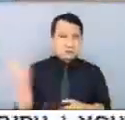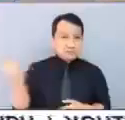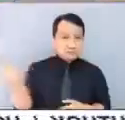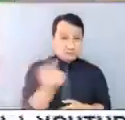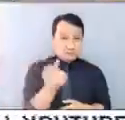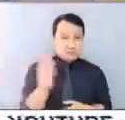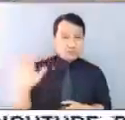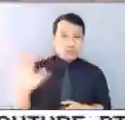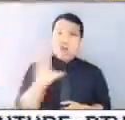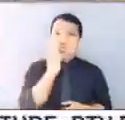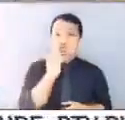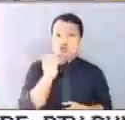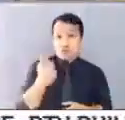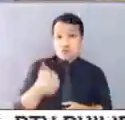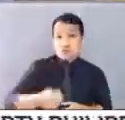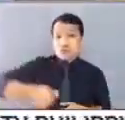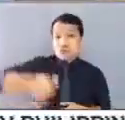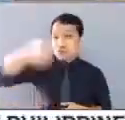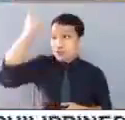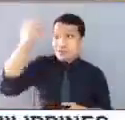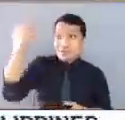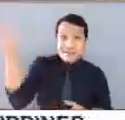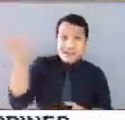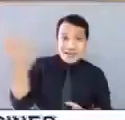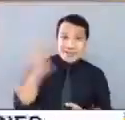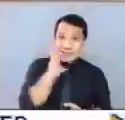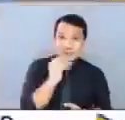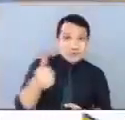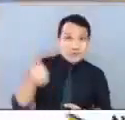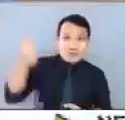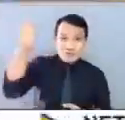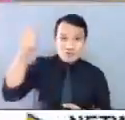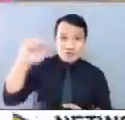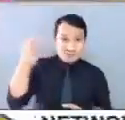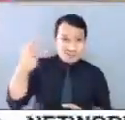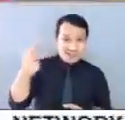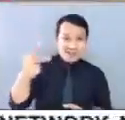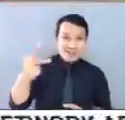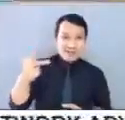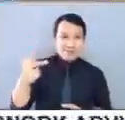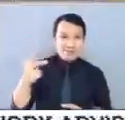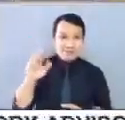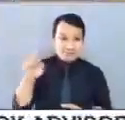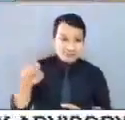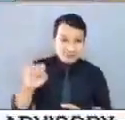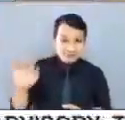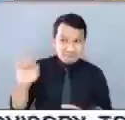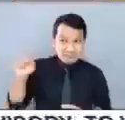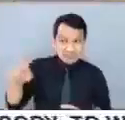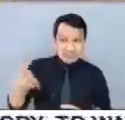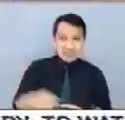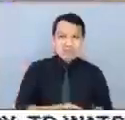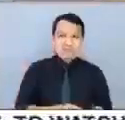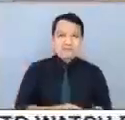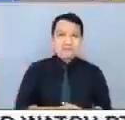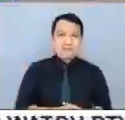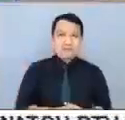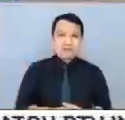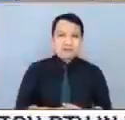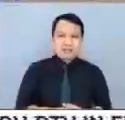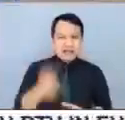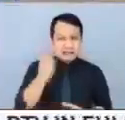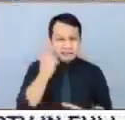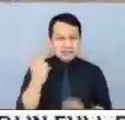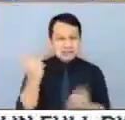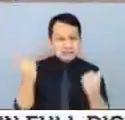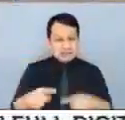tayo considering itong technology na na-enjoy natin ngayon at nasa pandemya po tayo. Gaano po kalaki ang magiging